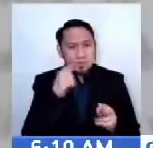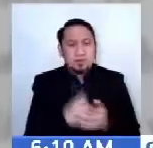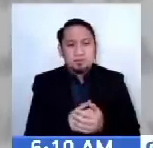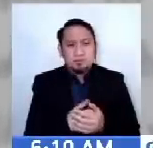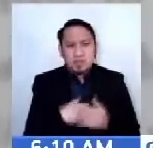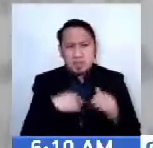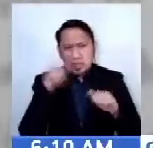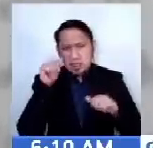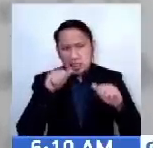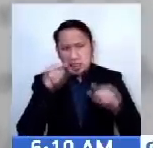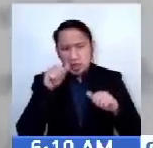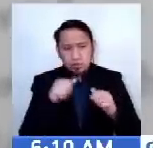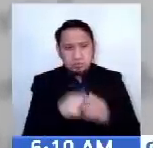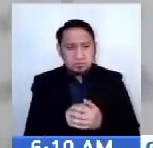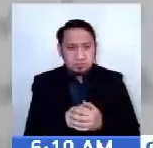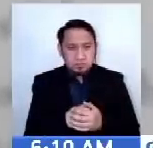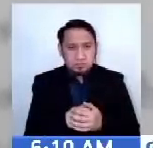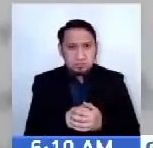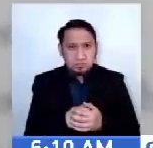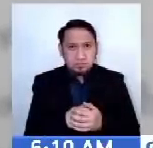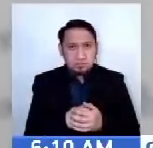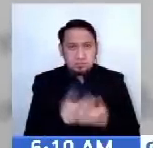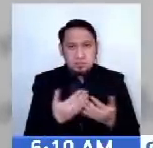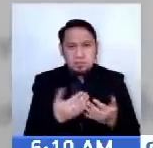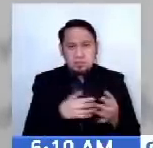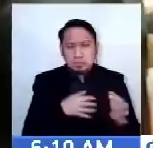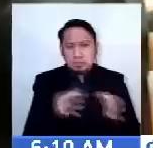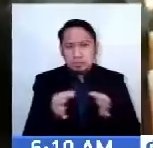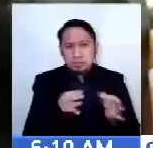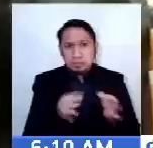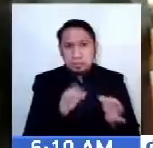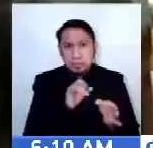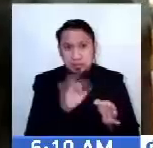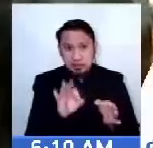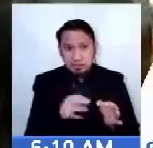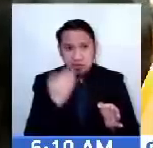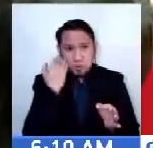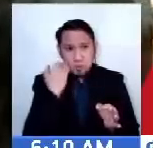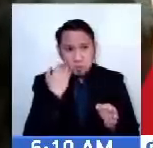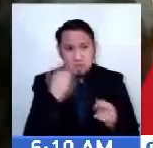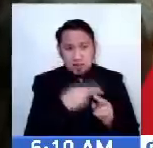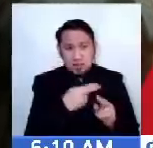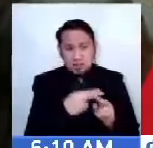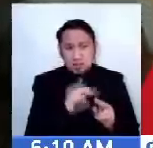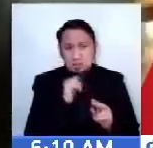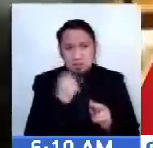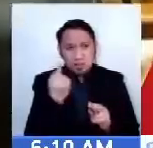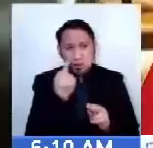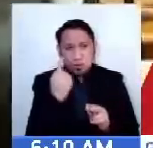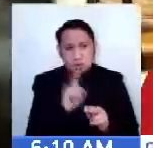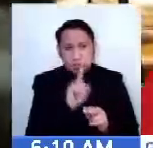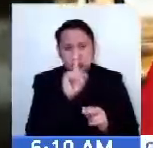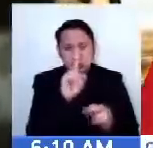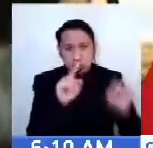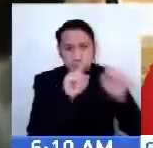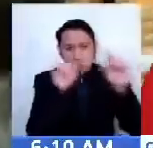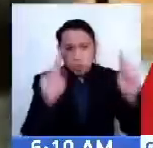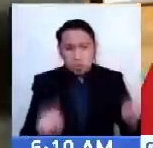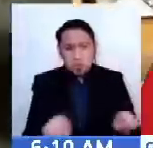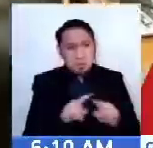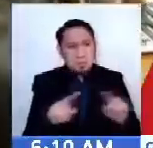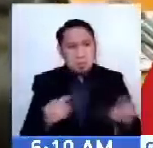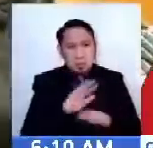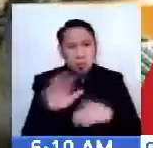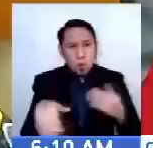na pinuno ng task force. Paliwanag niya, kung may kulang na pangalan, hindi lang ito sa iisang balota, kundi buong batch na